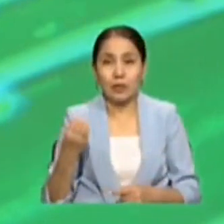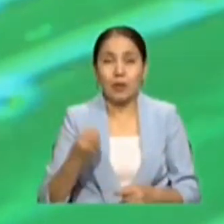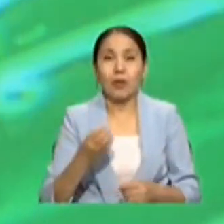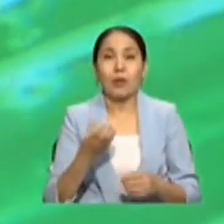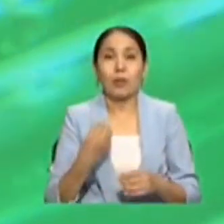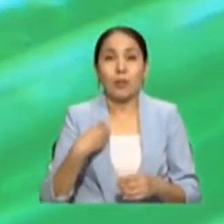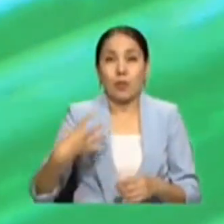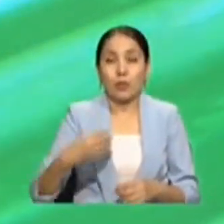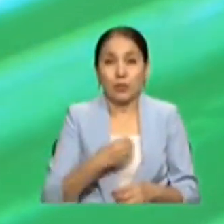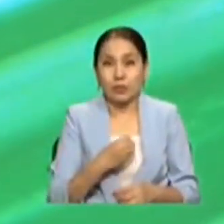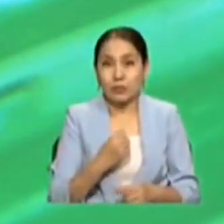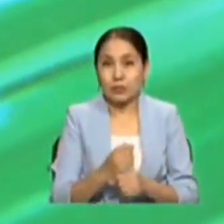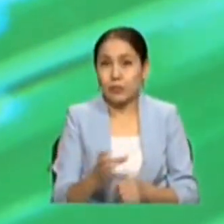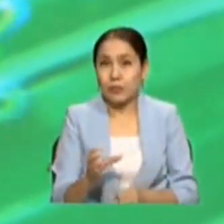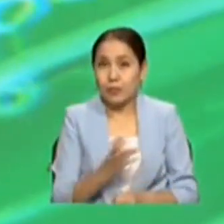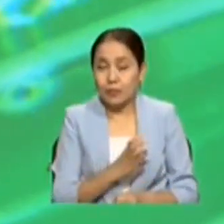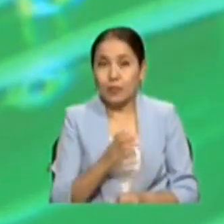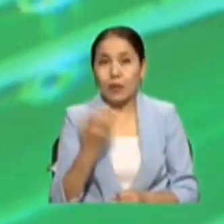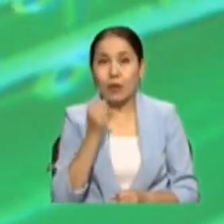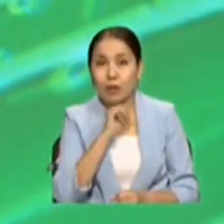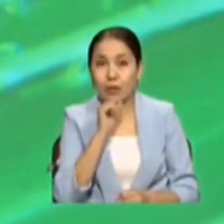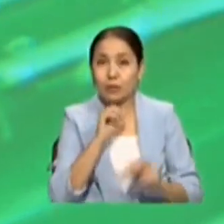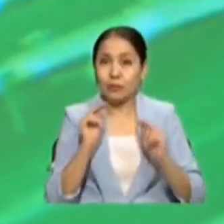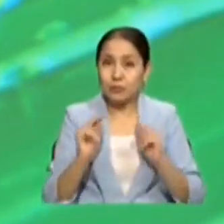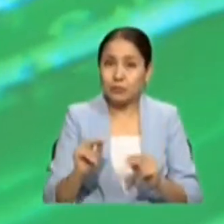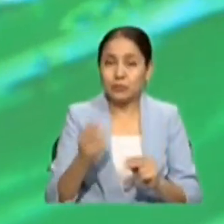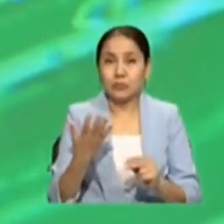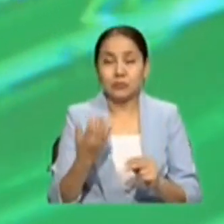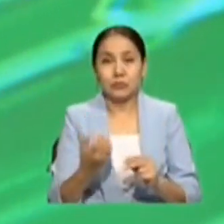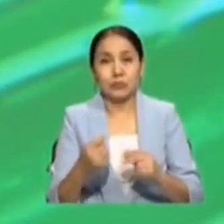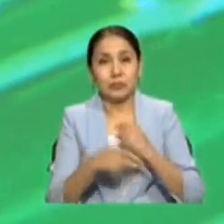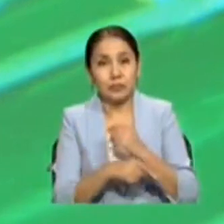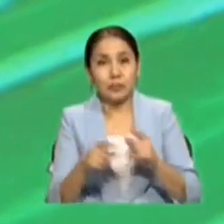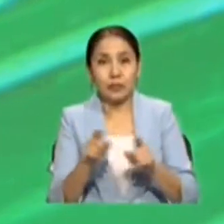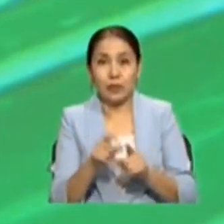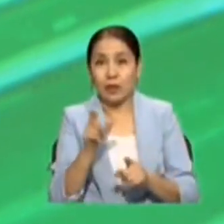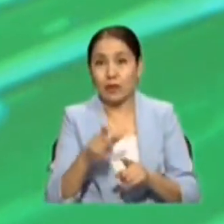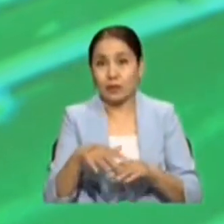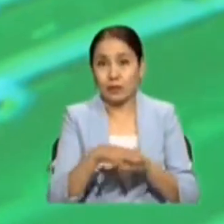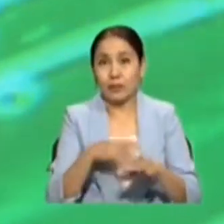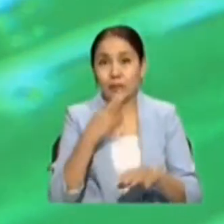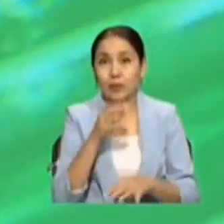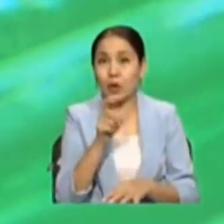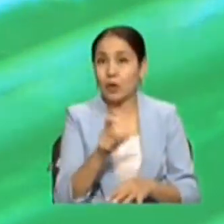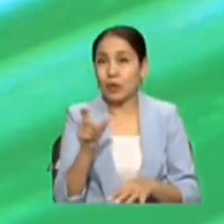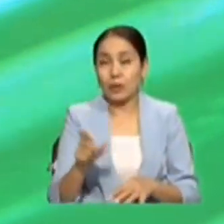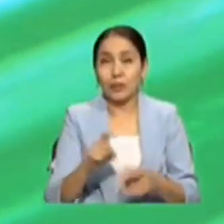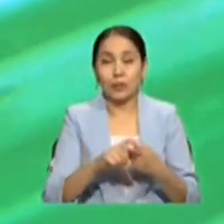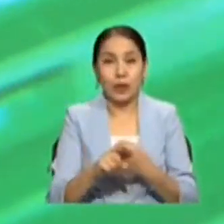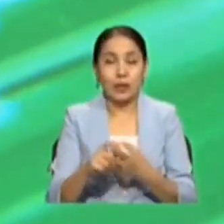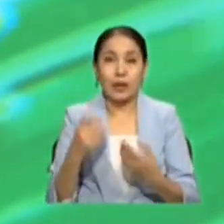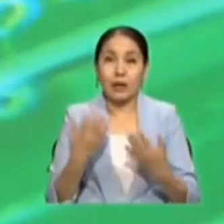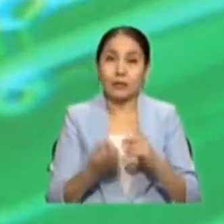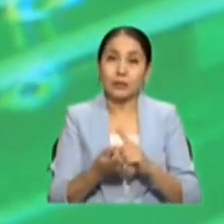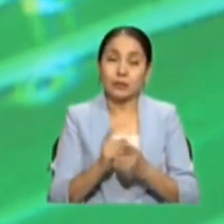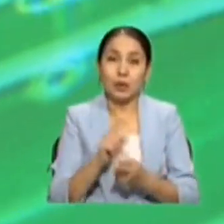kuchaytiradi. Agar o'sha pullar halol, to'g'ri, qonuniy yo'l bilan ortirilgan bo'lsa, xalq ta'biri bilan aytganda odamga yuqadi. Aksi